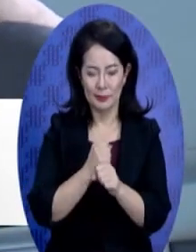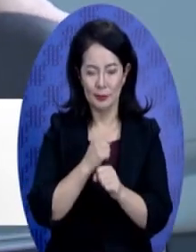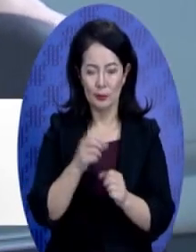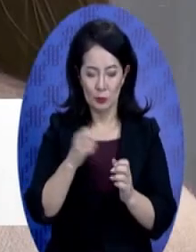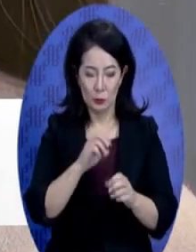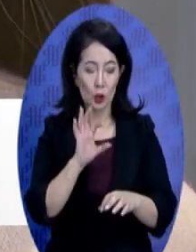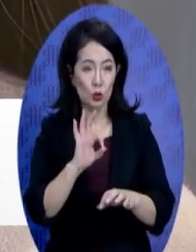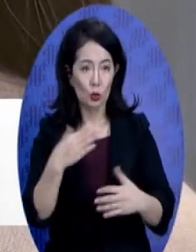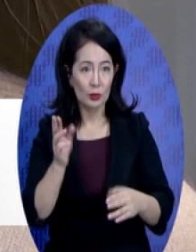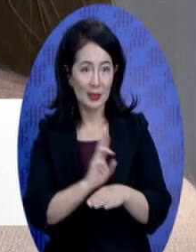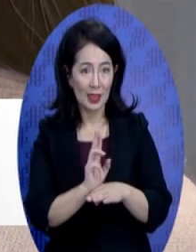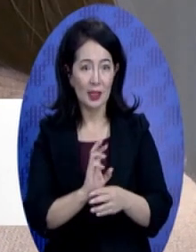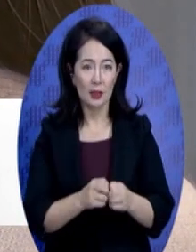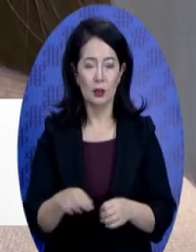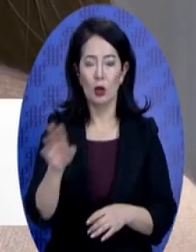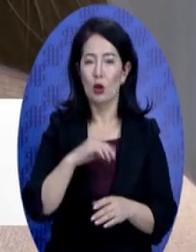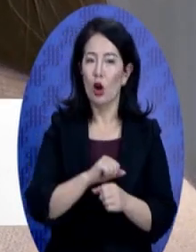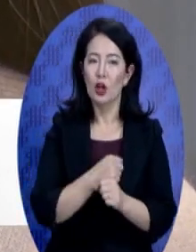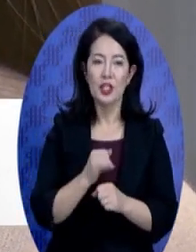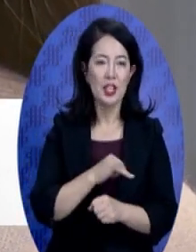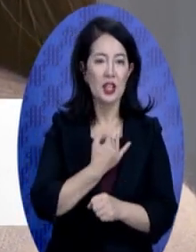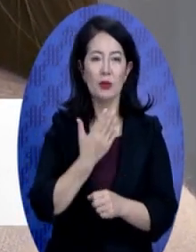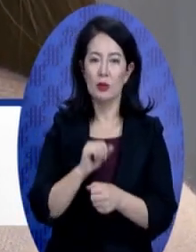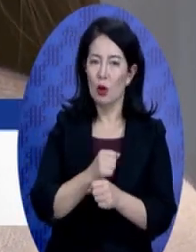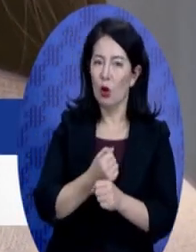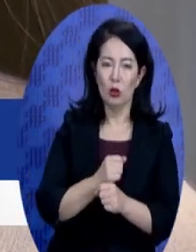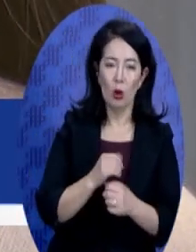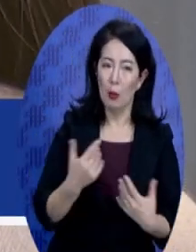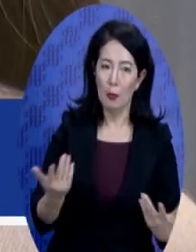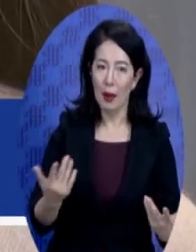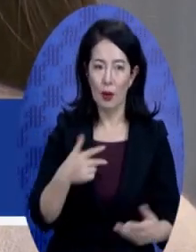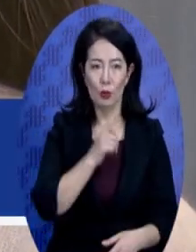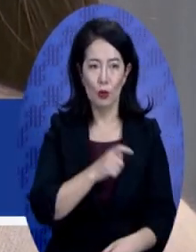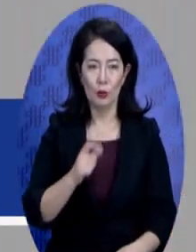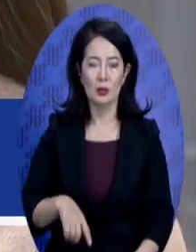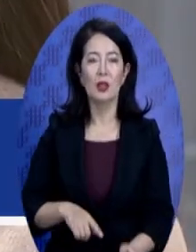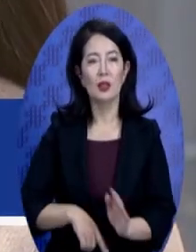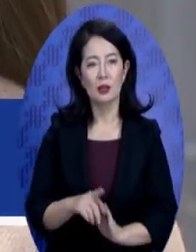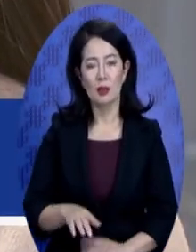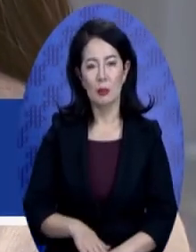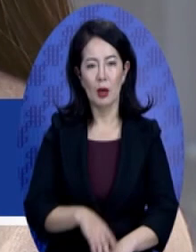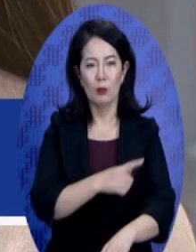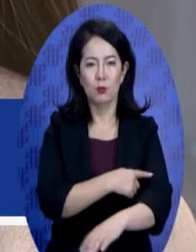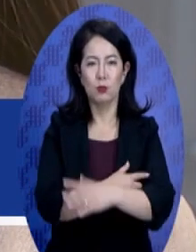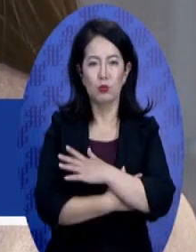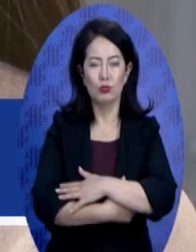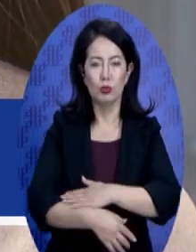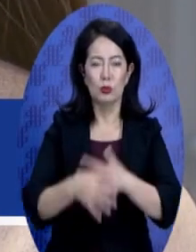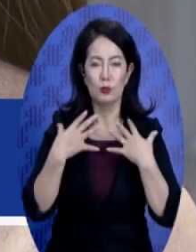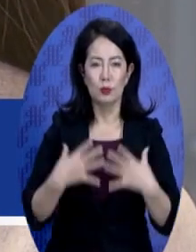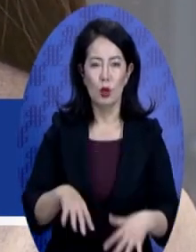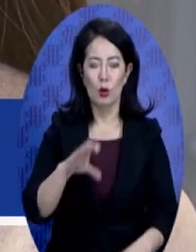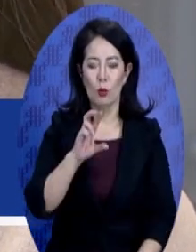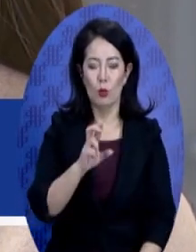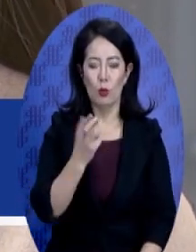байна. Ямар ч хөдөлгөөн хийхгүй, идэвхтэй хөдөлгөөн байхгүй хүмүүсд бол эхлээд баг зэргийн болчин сулраад, тэгээ